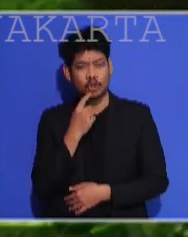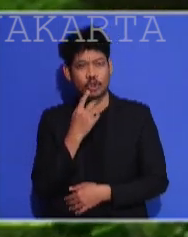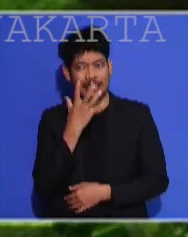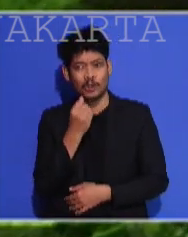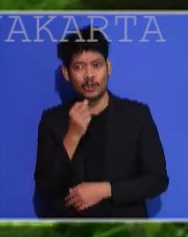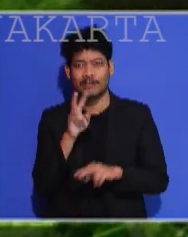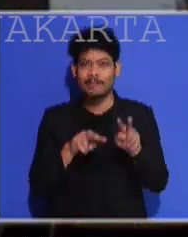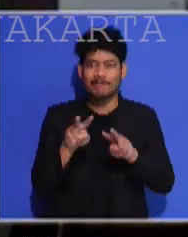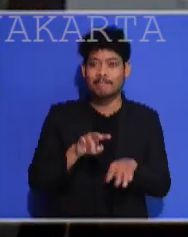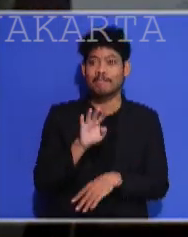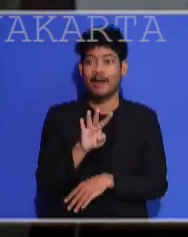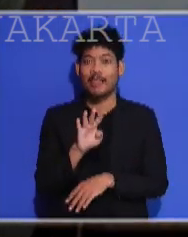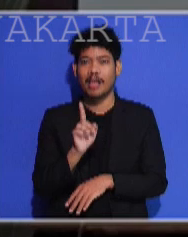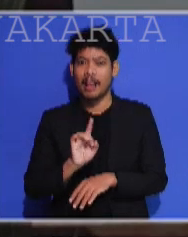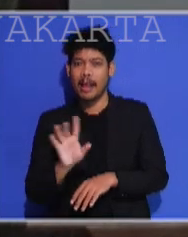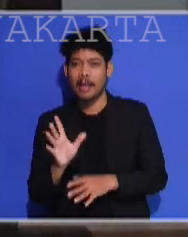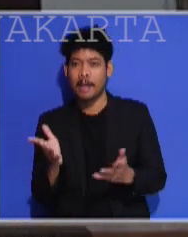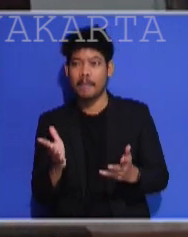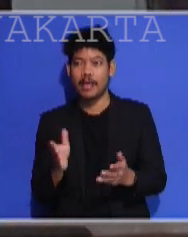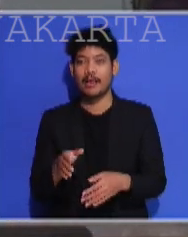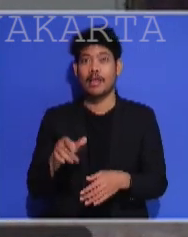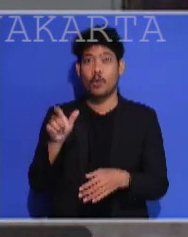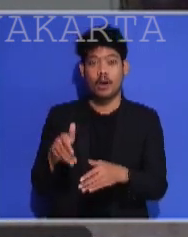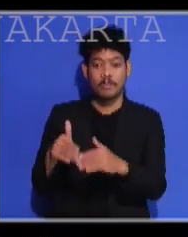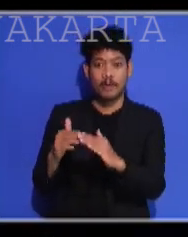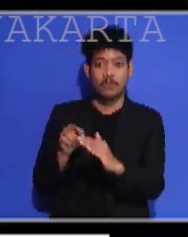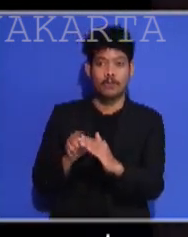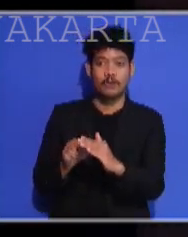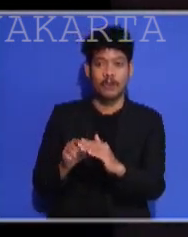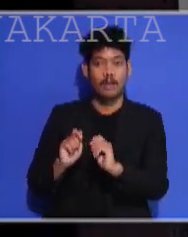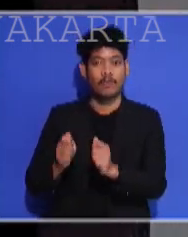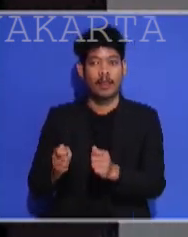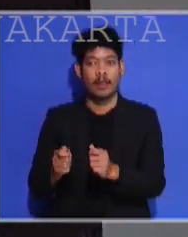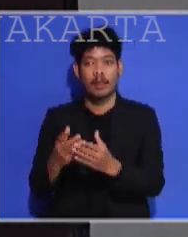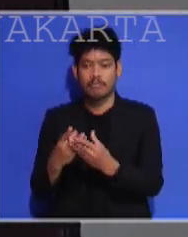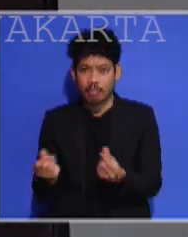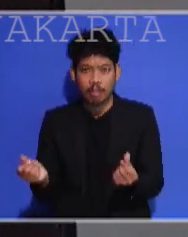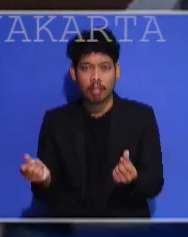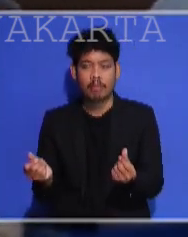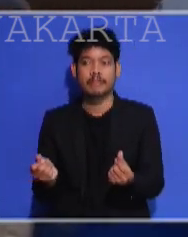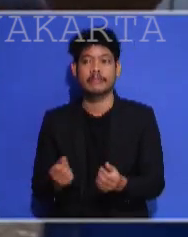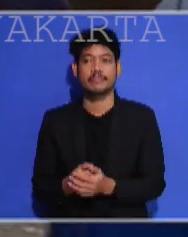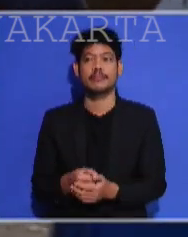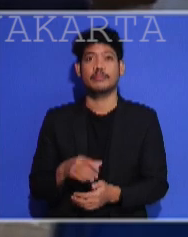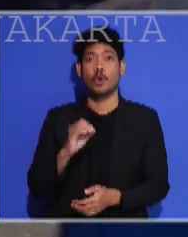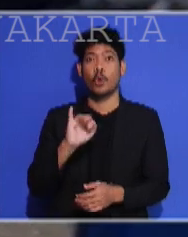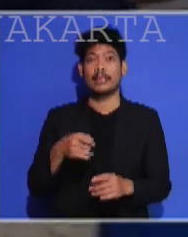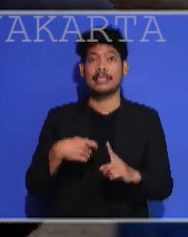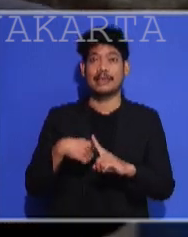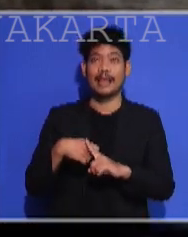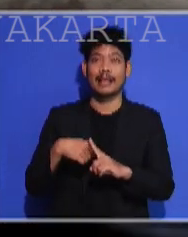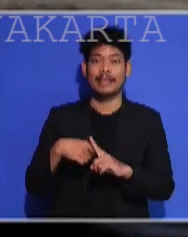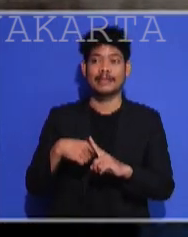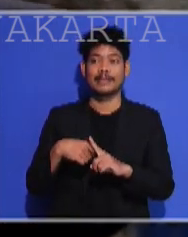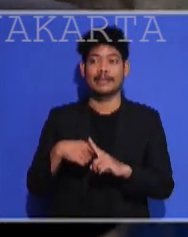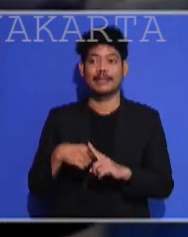pendirinya mengajukan pembubaran keenam dana pensiun yang telah dibubarkan OJK adalah Land industri Jasa Tirta